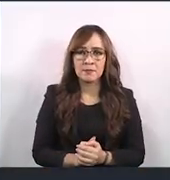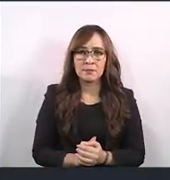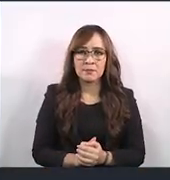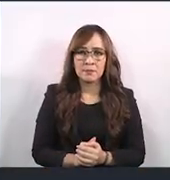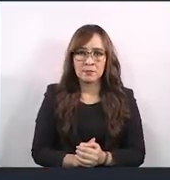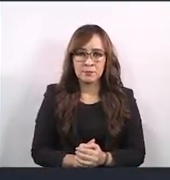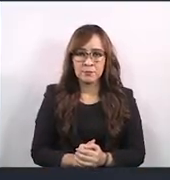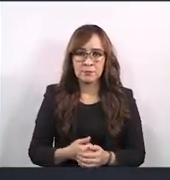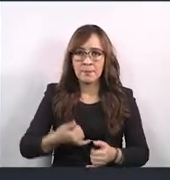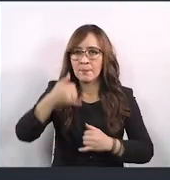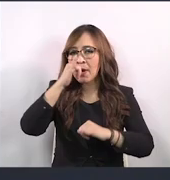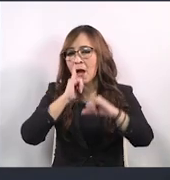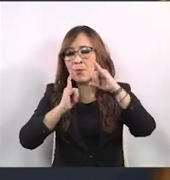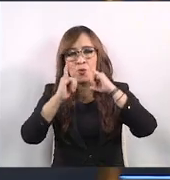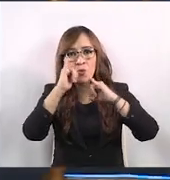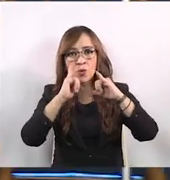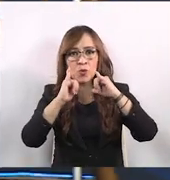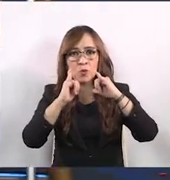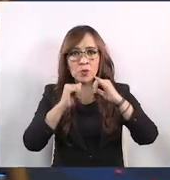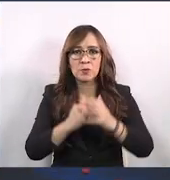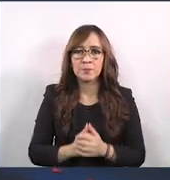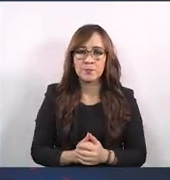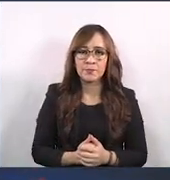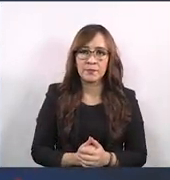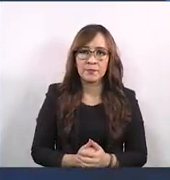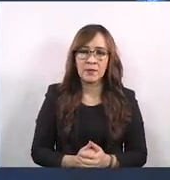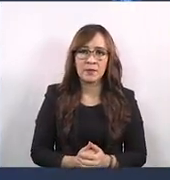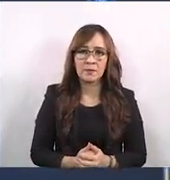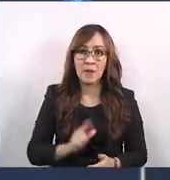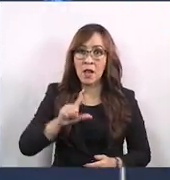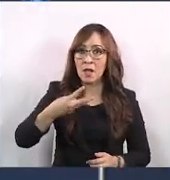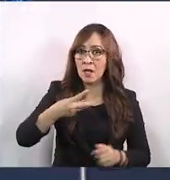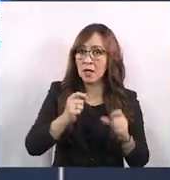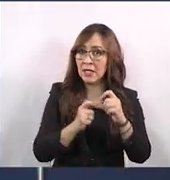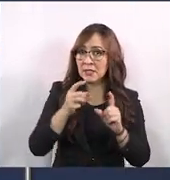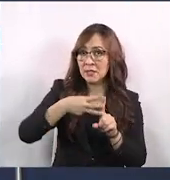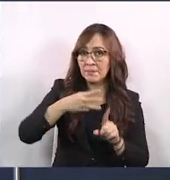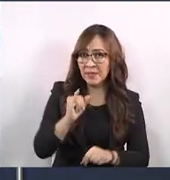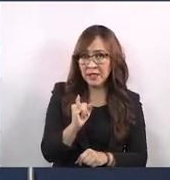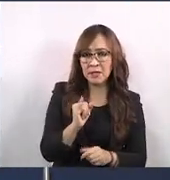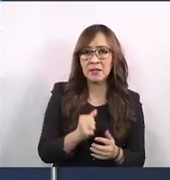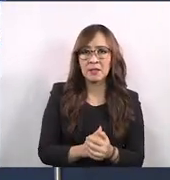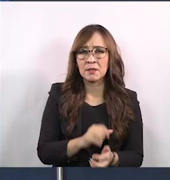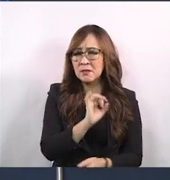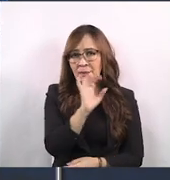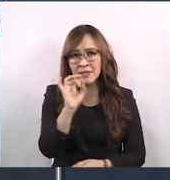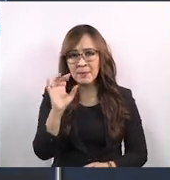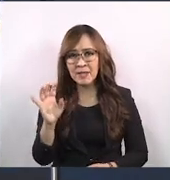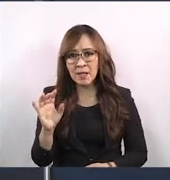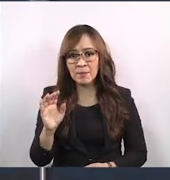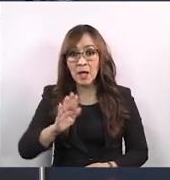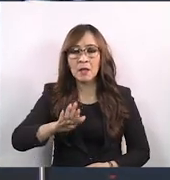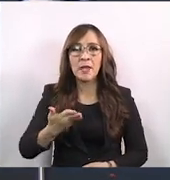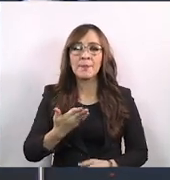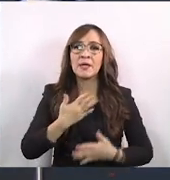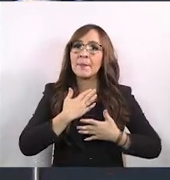pornografi surat hidup dengan minum mabuk sore hidup sebagai seorang lesbian free hidup sebagai seorang homoseks lalu merasa